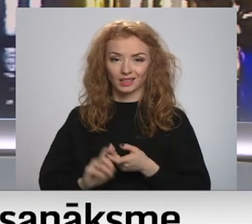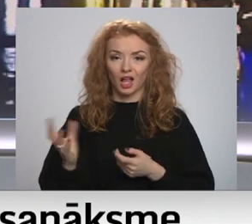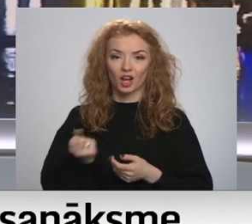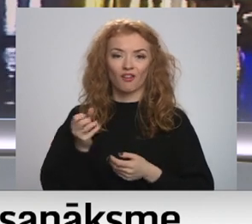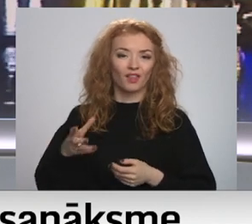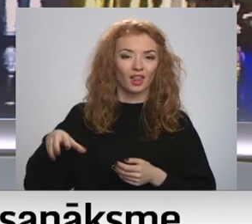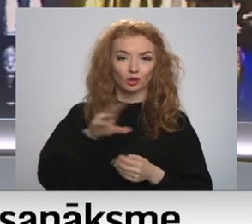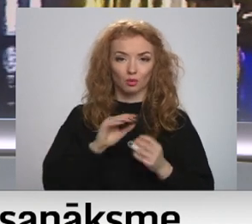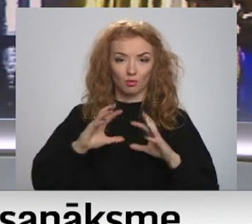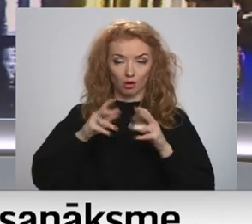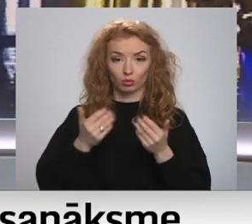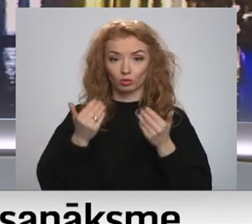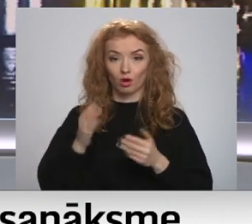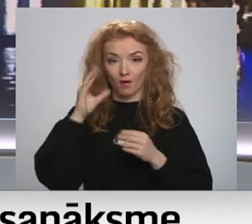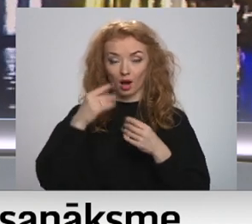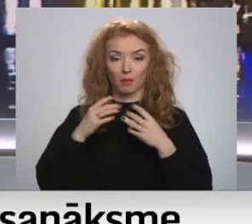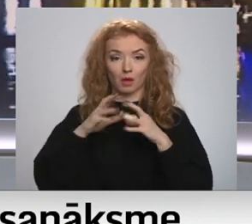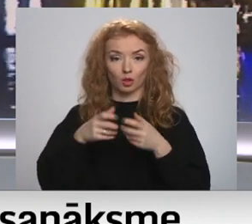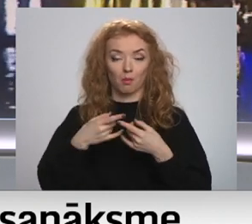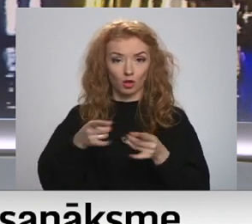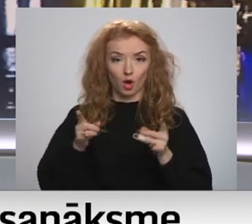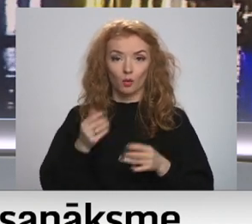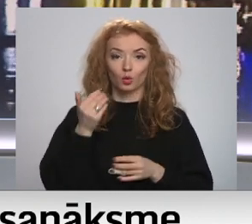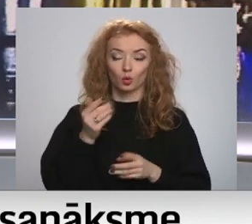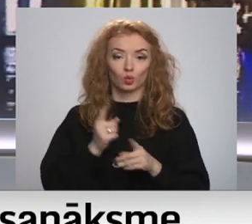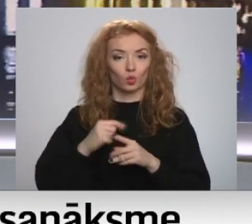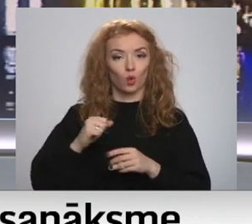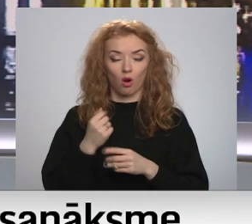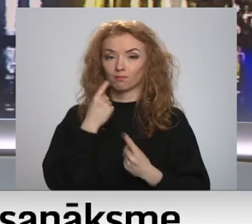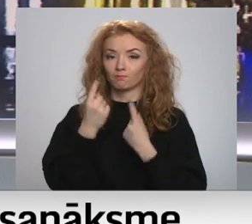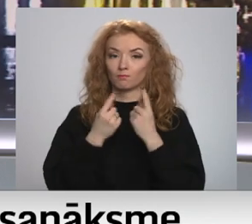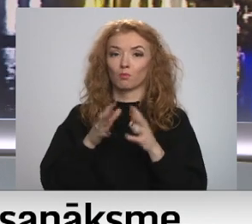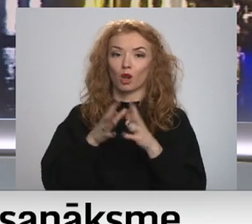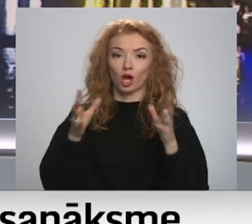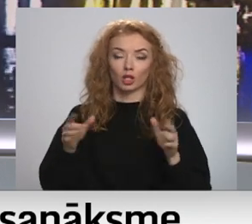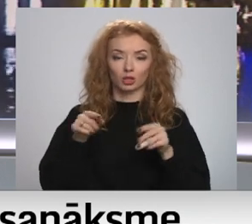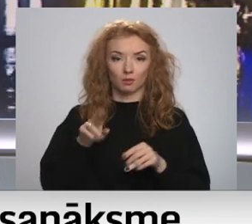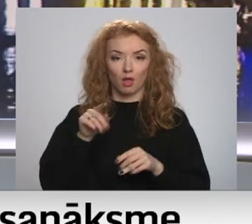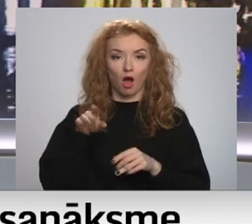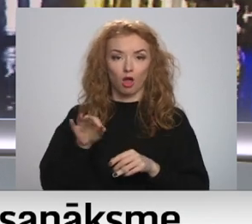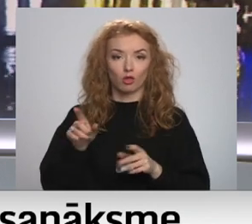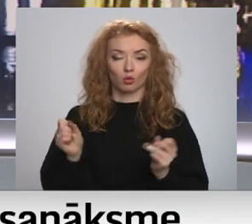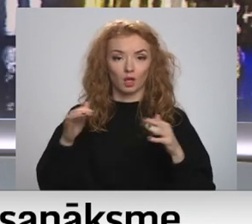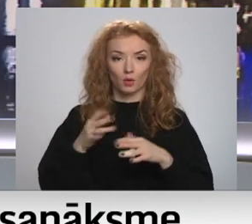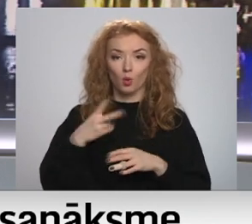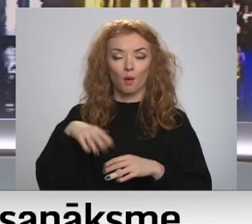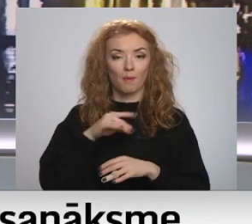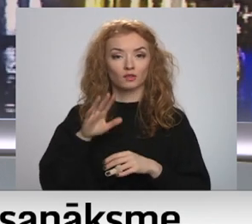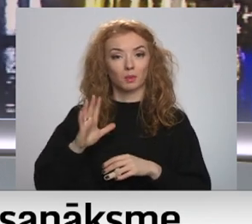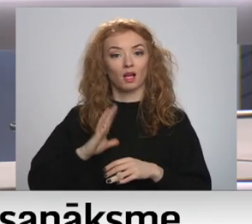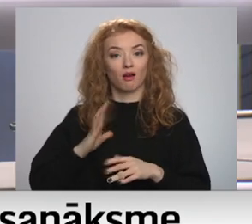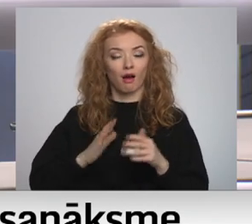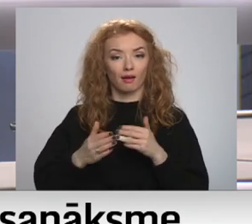pasauli. Šovakar pasaules panorāmā noteikti tu un kolēģi pievērsīsieties plašāk šim NATO samitam. Ko mēs varam sagaidīt šī vakara